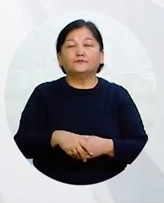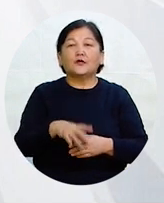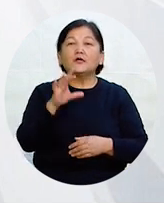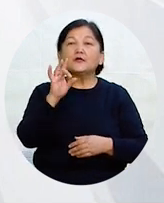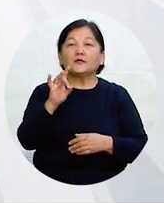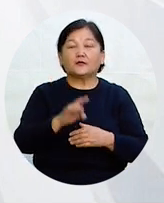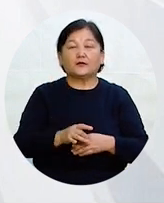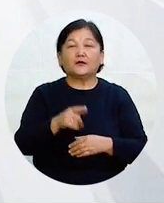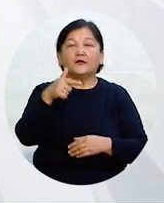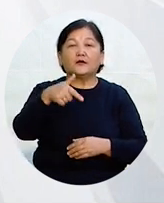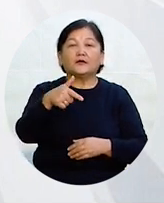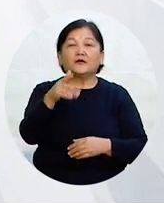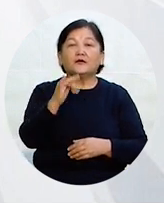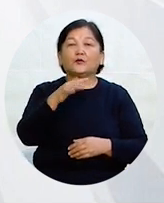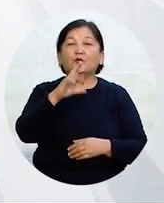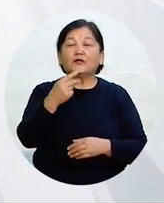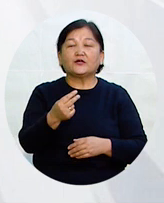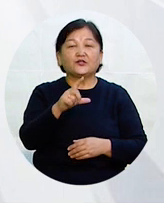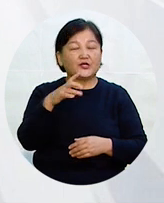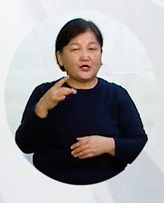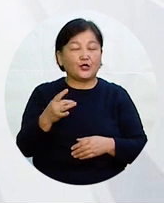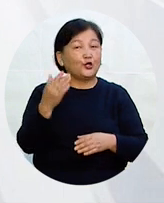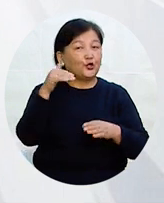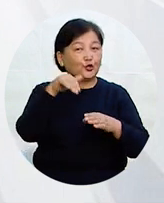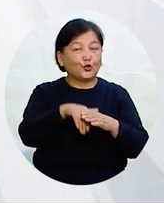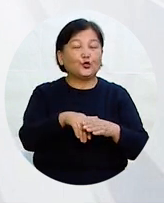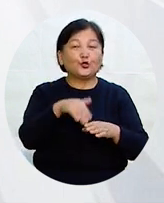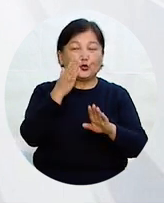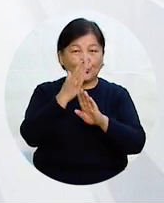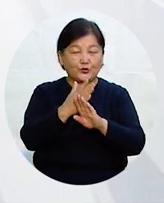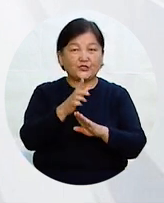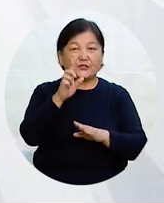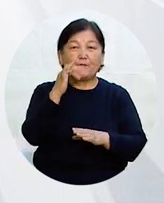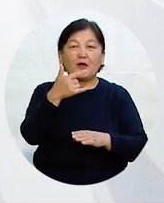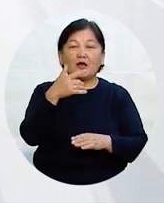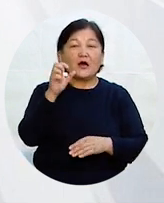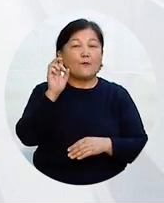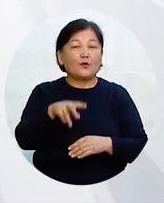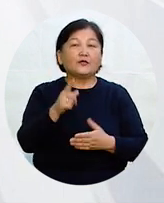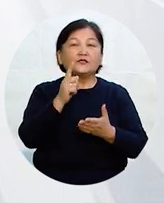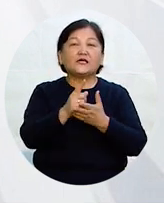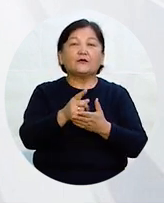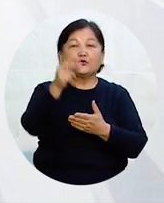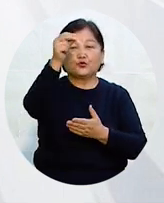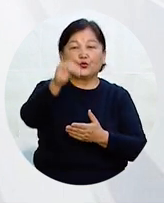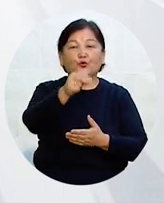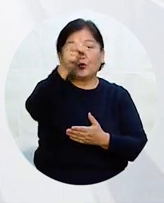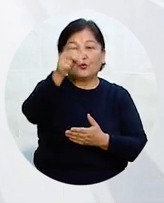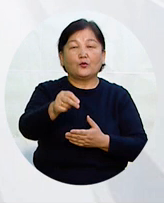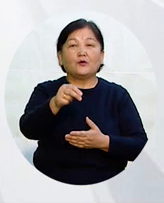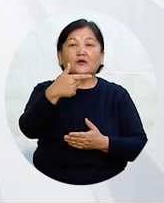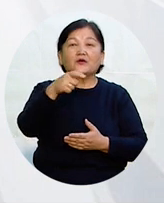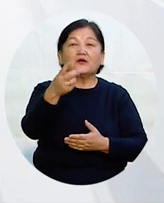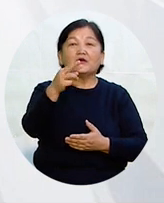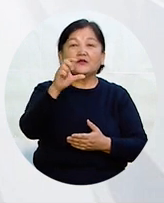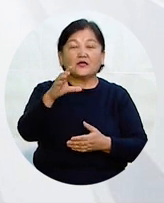Р гээгүүлэгчээр. За, мөн эсхий дагавар, ишгүй гэсэн хувилахч үсгээр эхэлсэн дагавар нөхцөл залгахад холбох